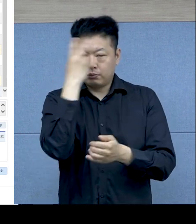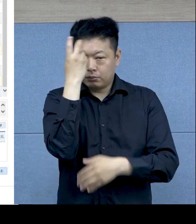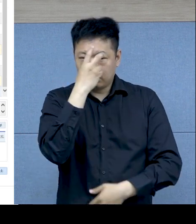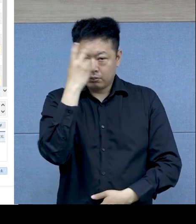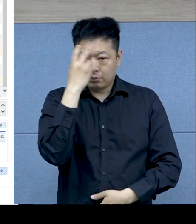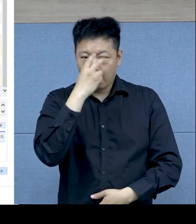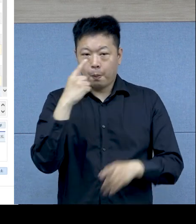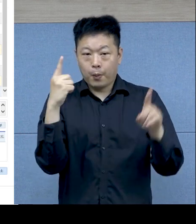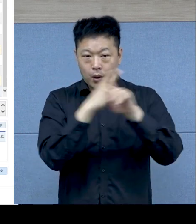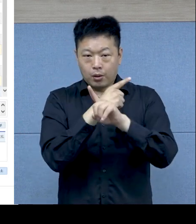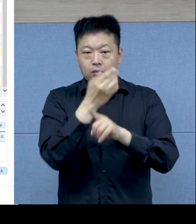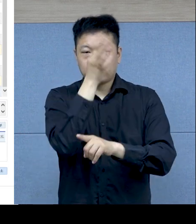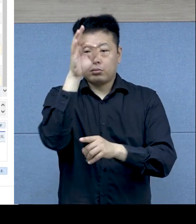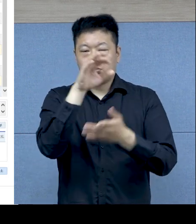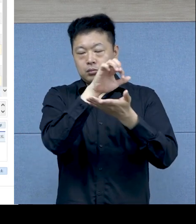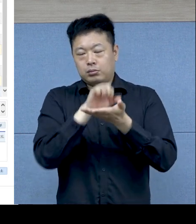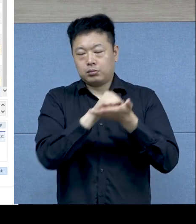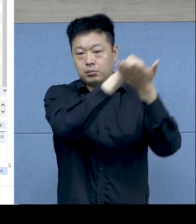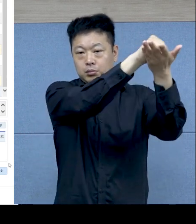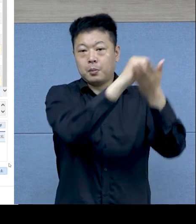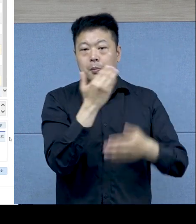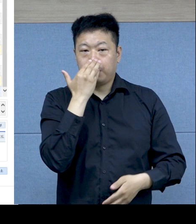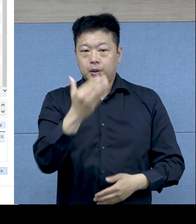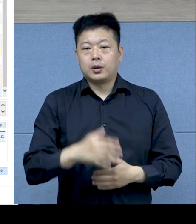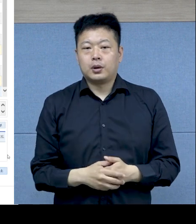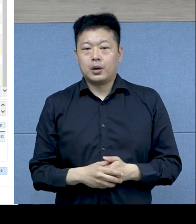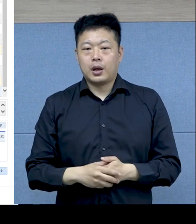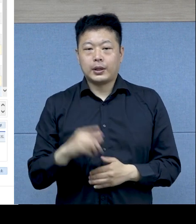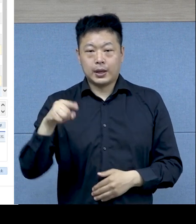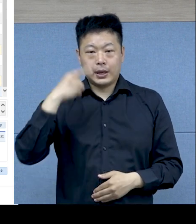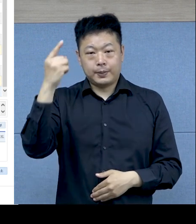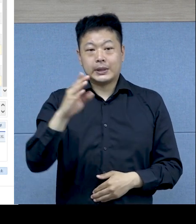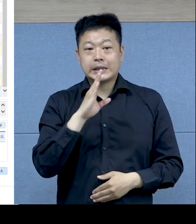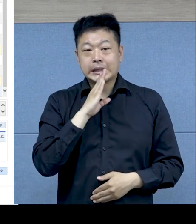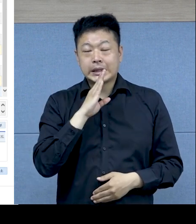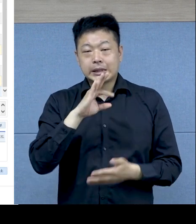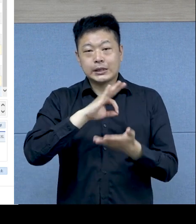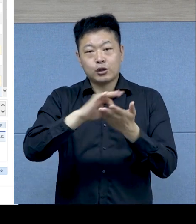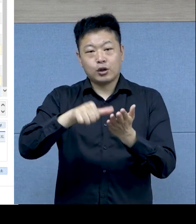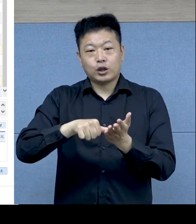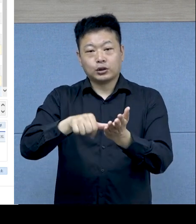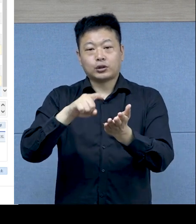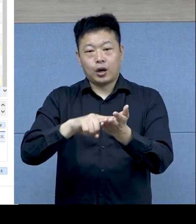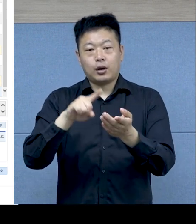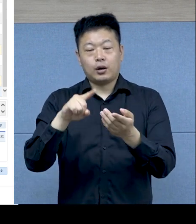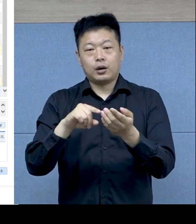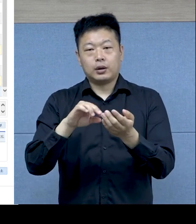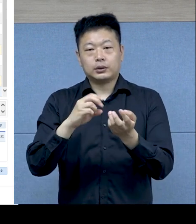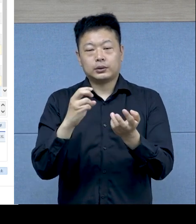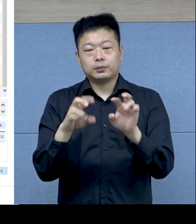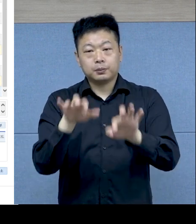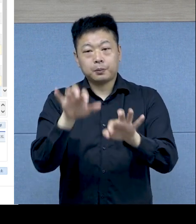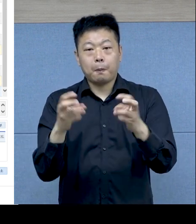검토 후에 다시 예산 변경 신청이 반영되게 됩니다. 네, 그럼 이제 실제로